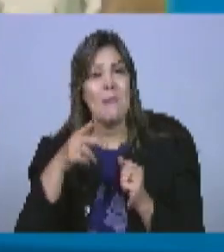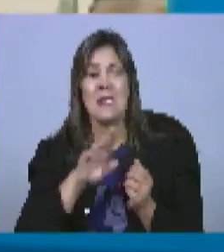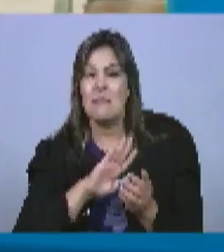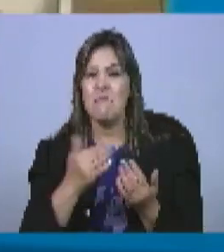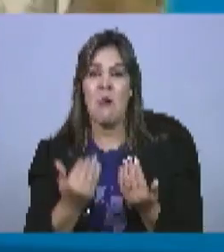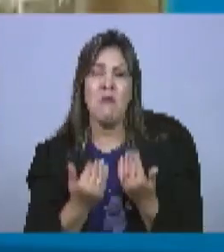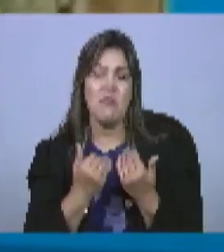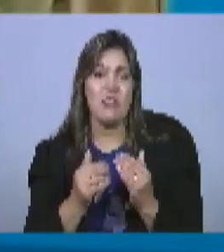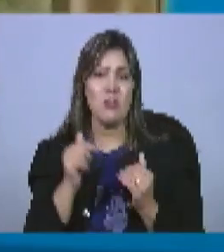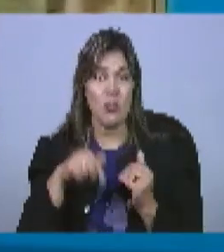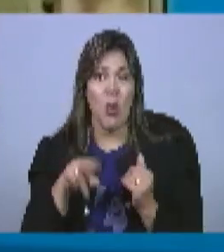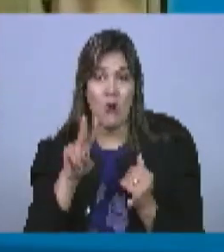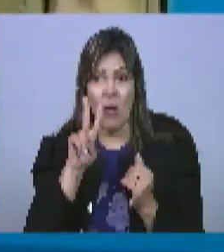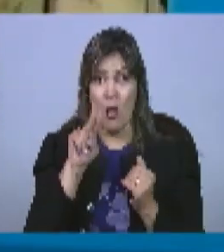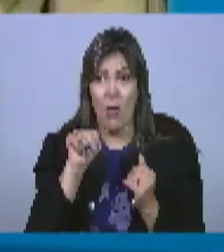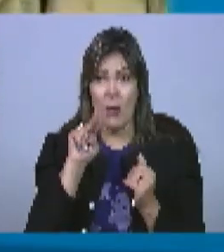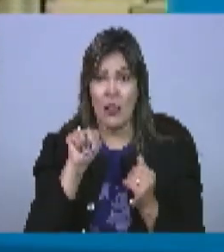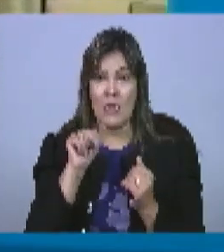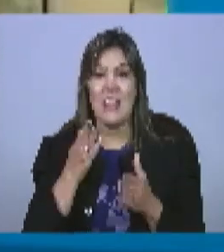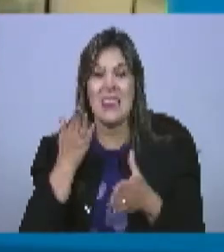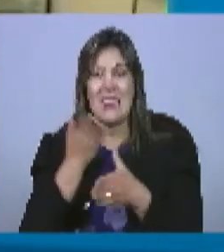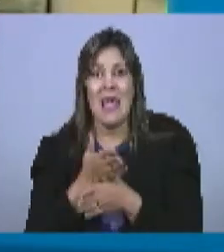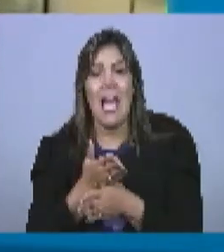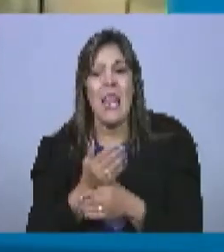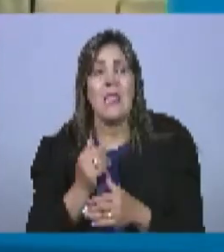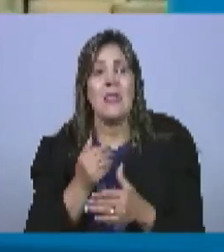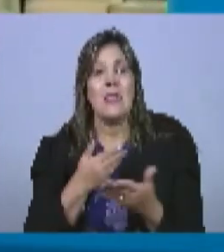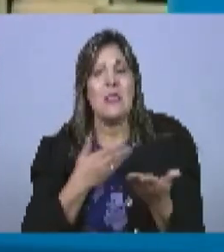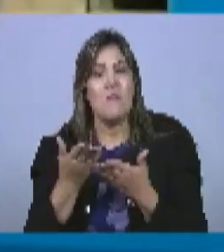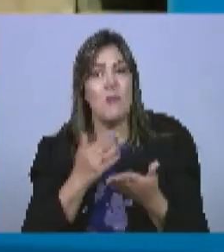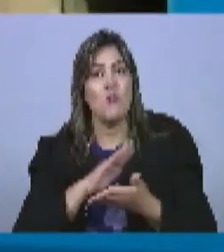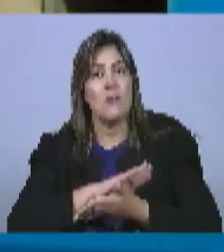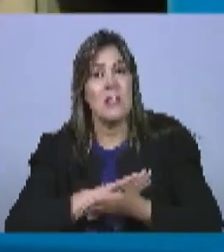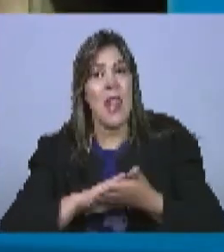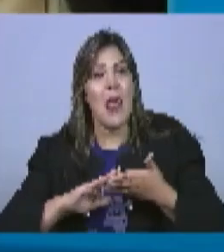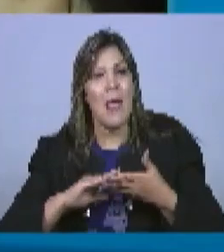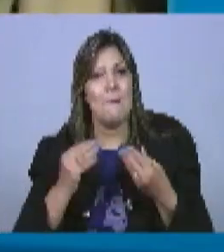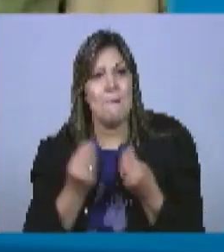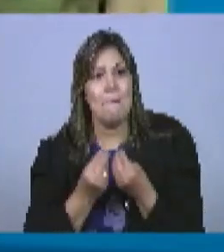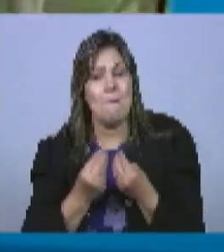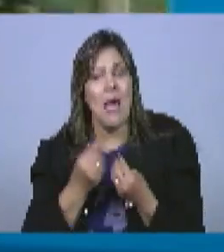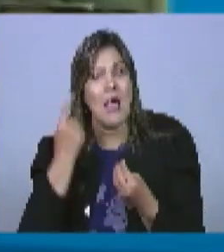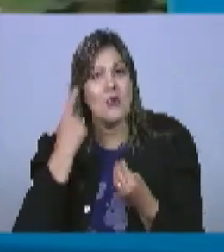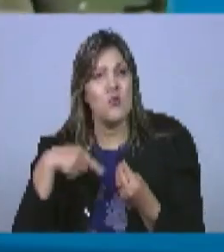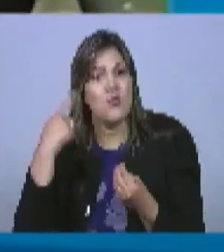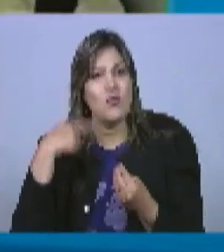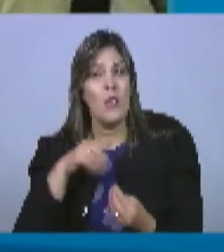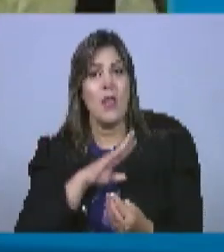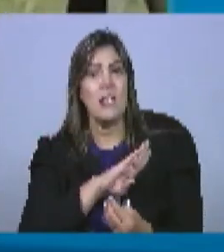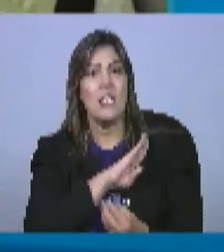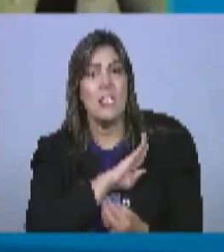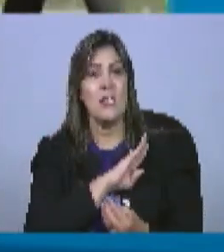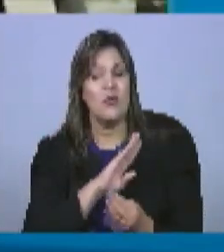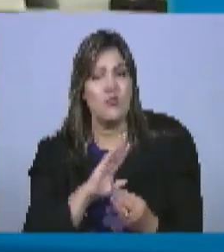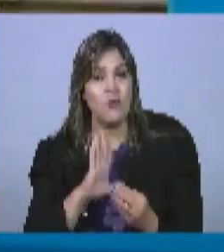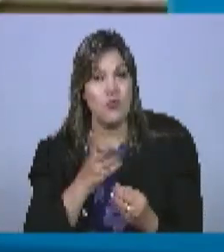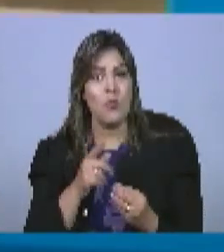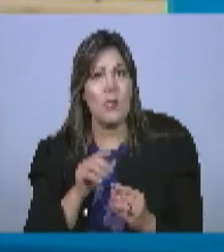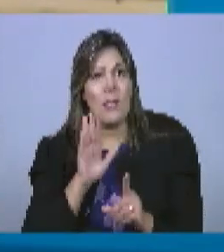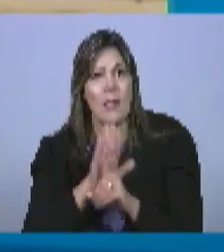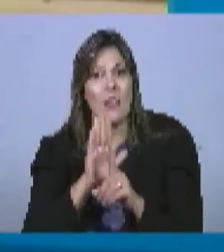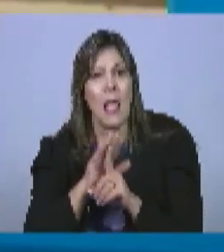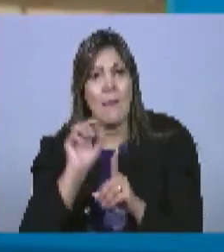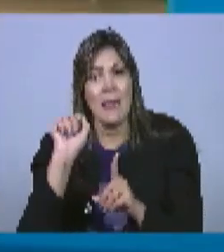الولايات المتحده دخلت على الخط في هذا الموضوع ا احنا طبعا مش عارفين على وجه اليقين